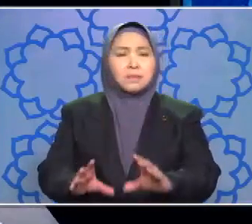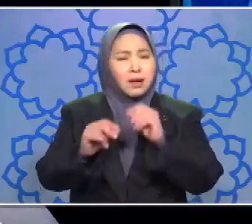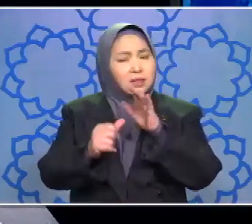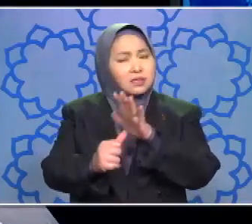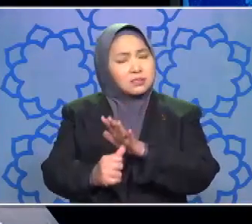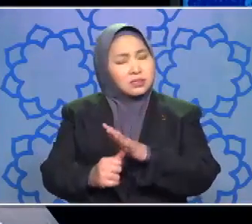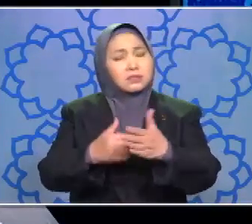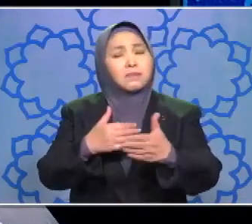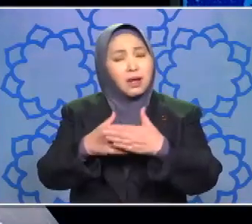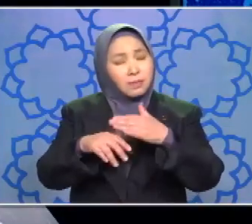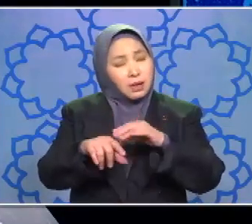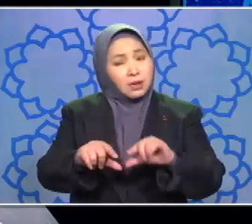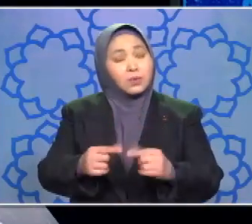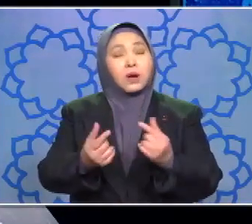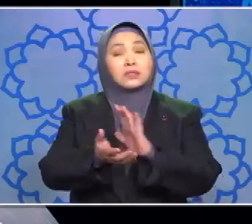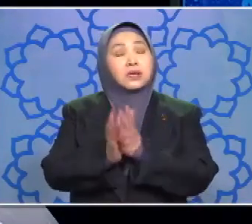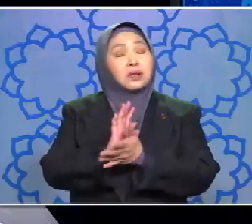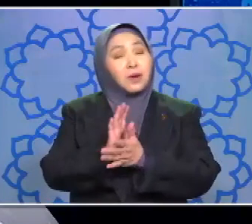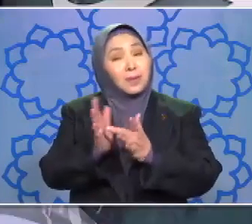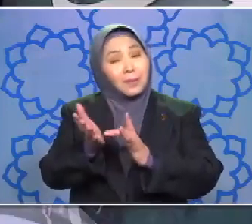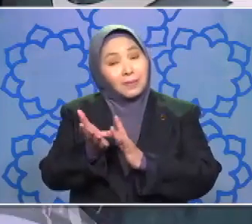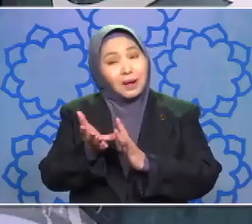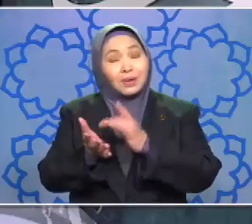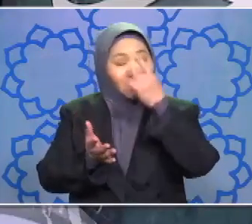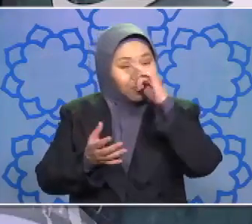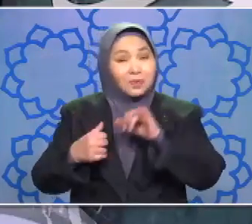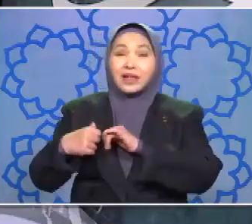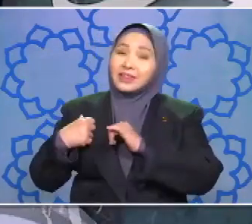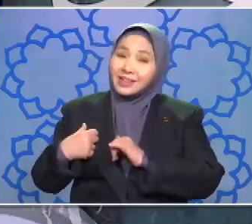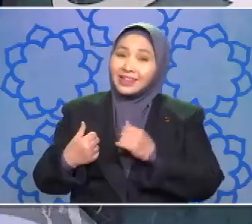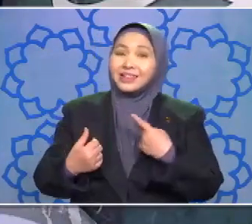Kembali kepada Quran, jadi penawar jiwa kita, hati kita insya-Allah taala.